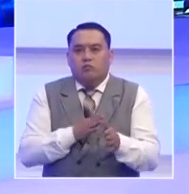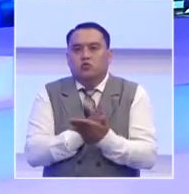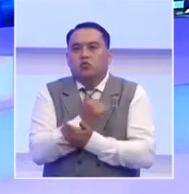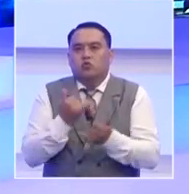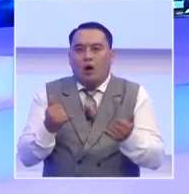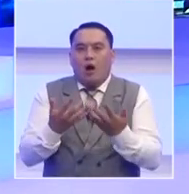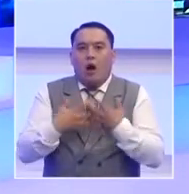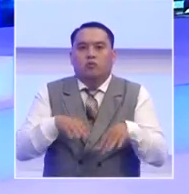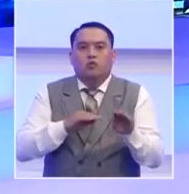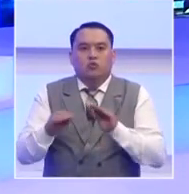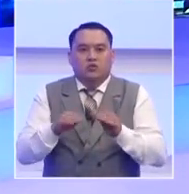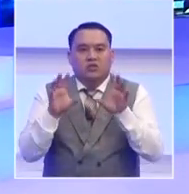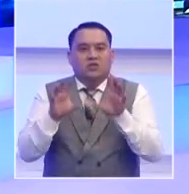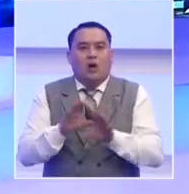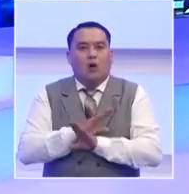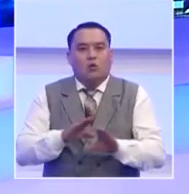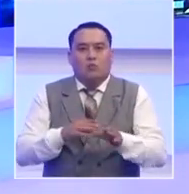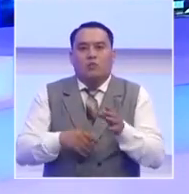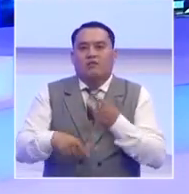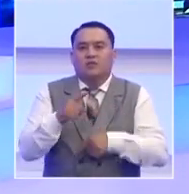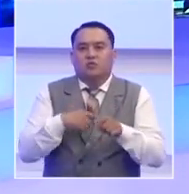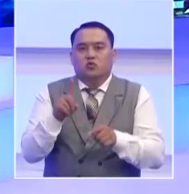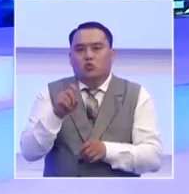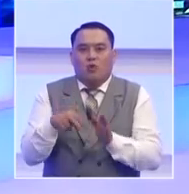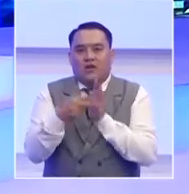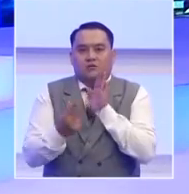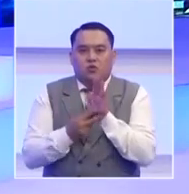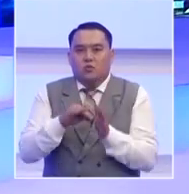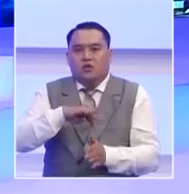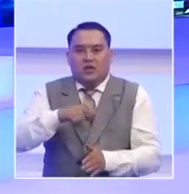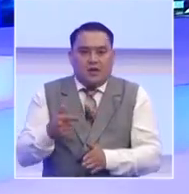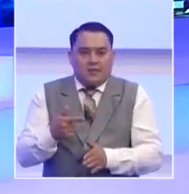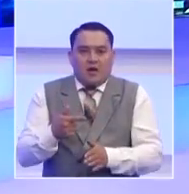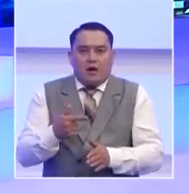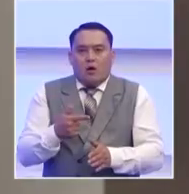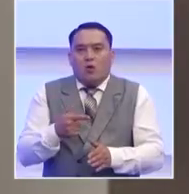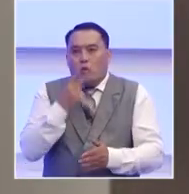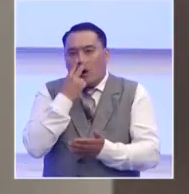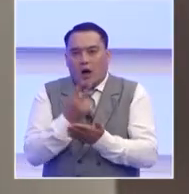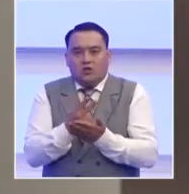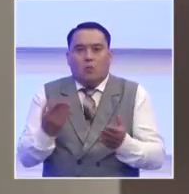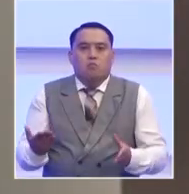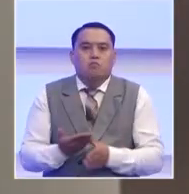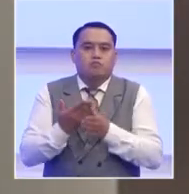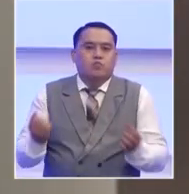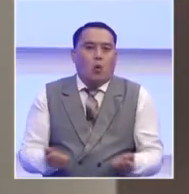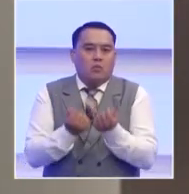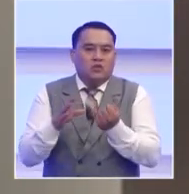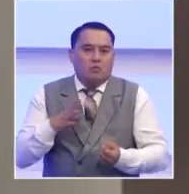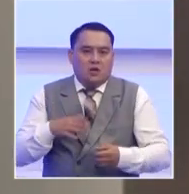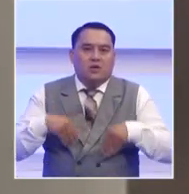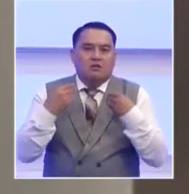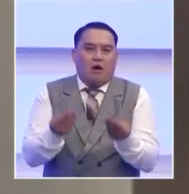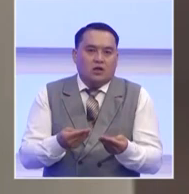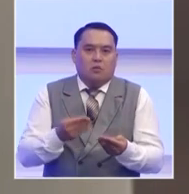техобслуживанию оборудования, они незаконно получили возмещение на 118 миллионов тенге. Указанная помощь от государства была